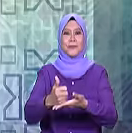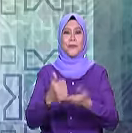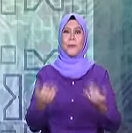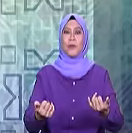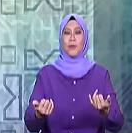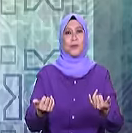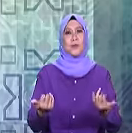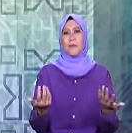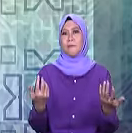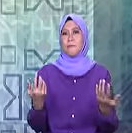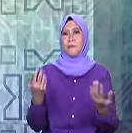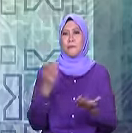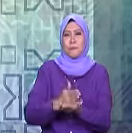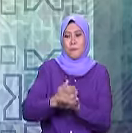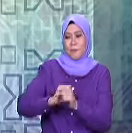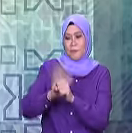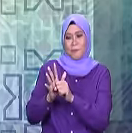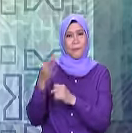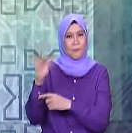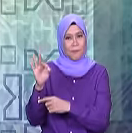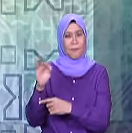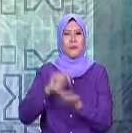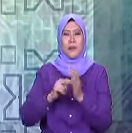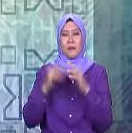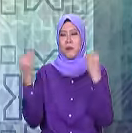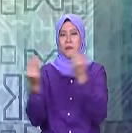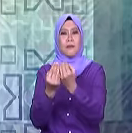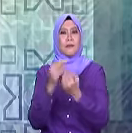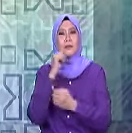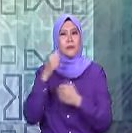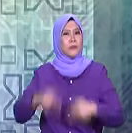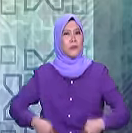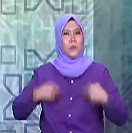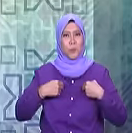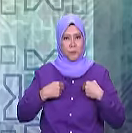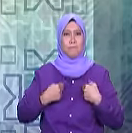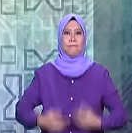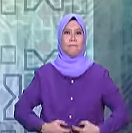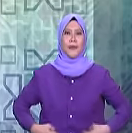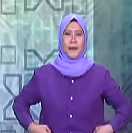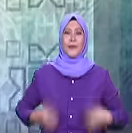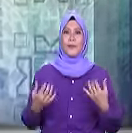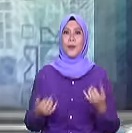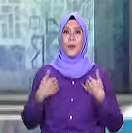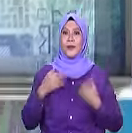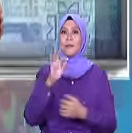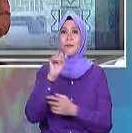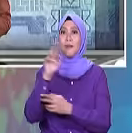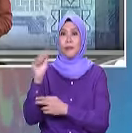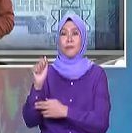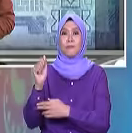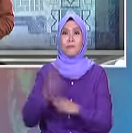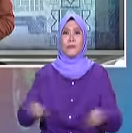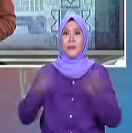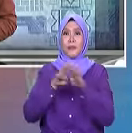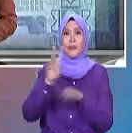melawan COVID-19, pastikan orang di sekeliling tidak hidup dalam kelaparan. Lebih banyak berita menarik bersama Farah Nabilah selepas ini dalam Berita